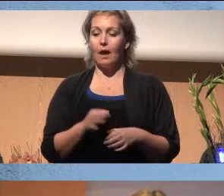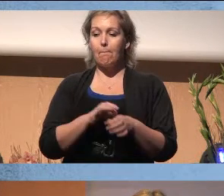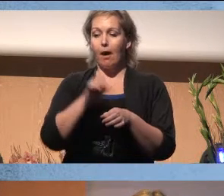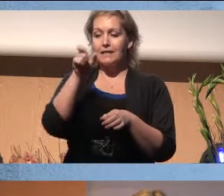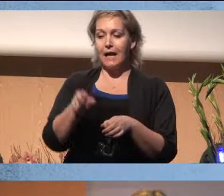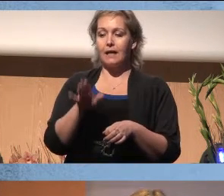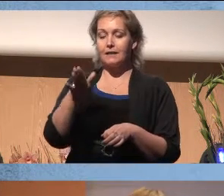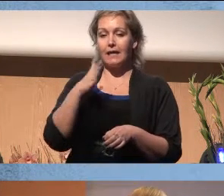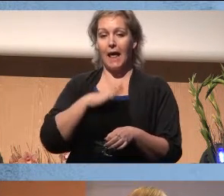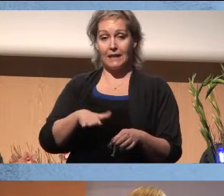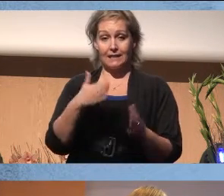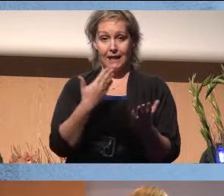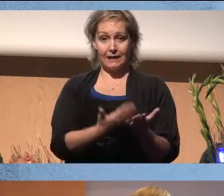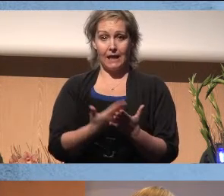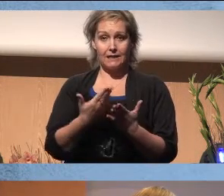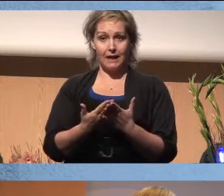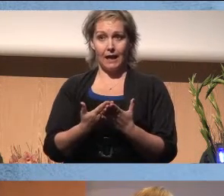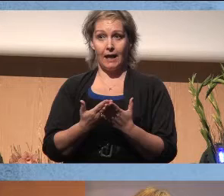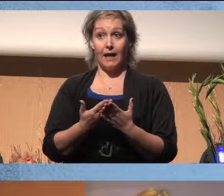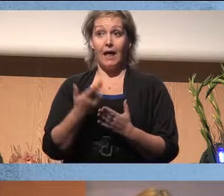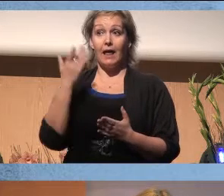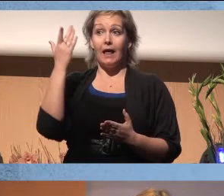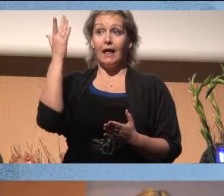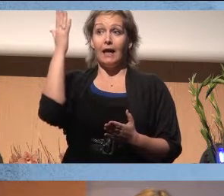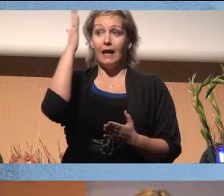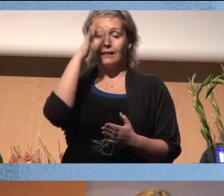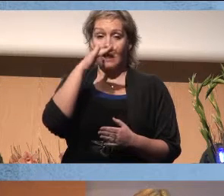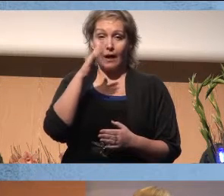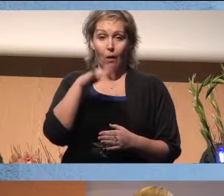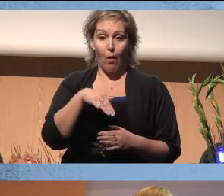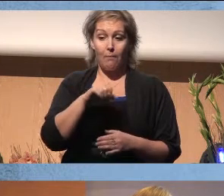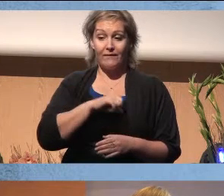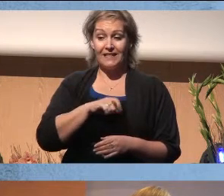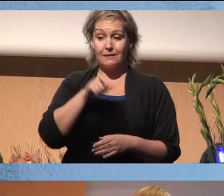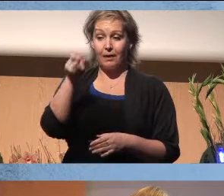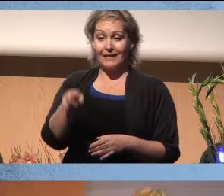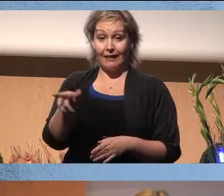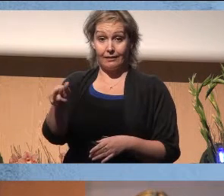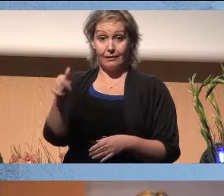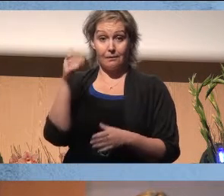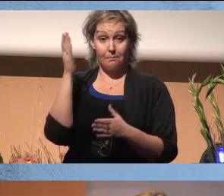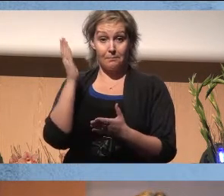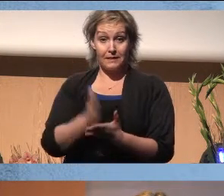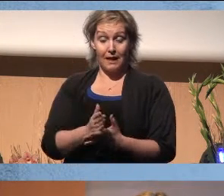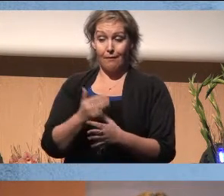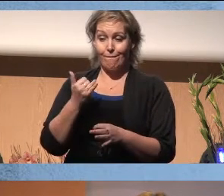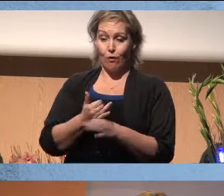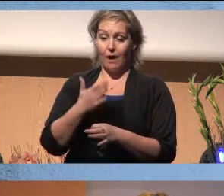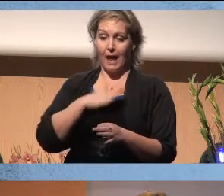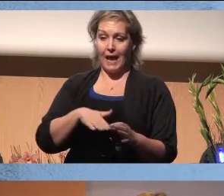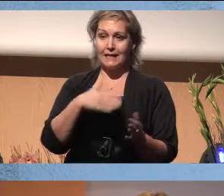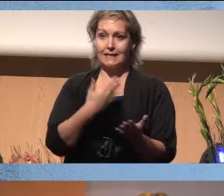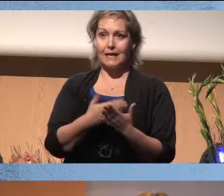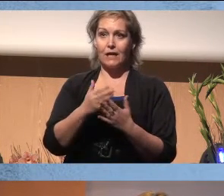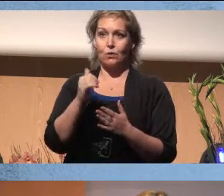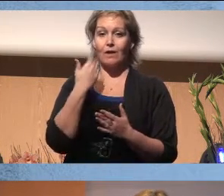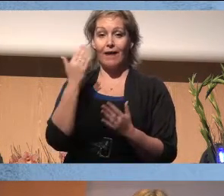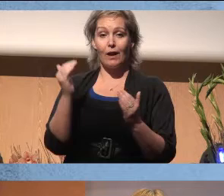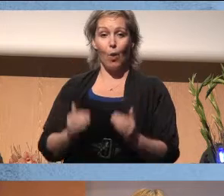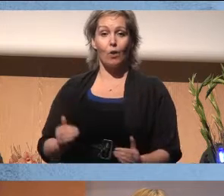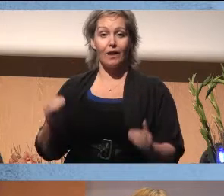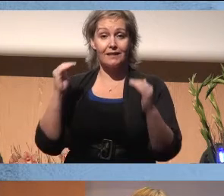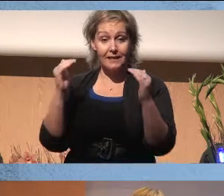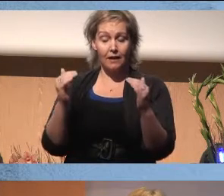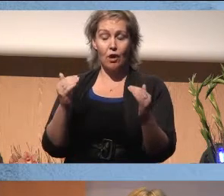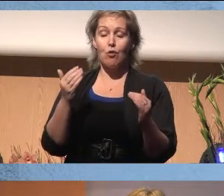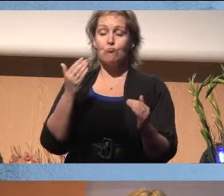Patientens hälsotjänst. Tänk om hvis patienten hade bestämt hur hälsotjänsten skulle varit organiserad